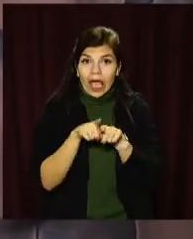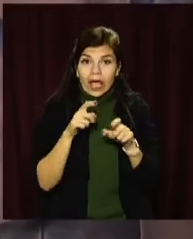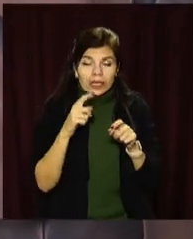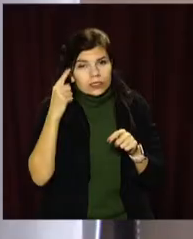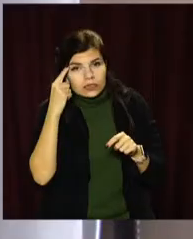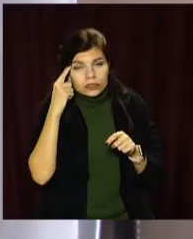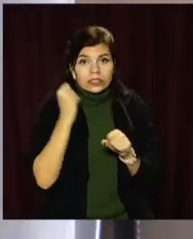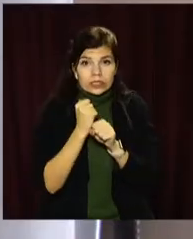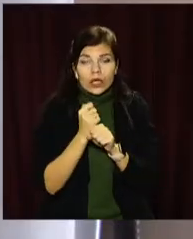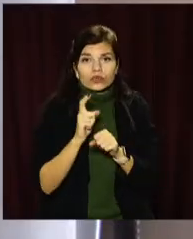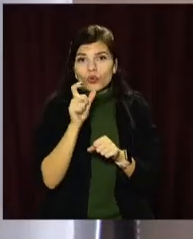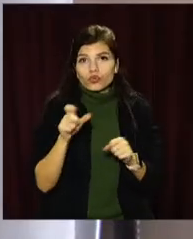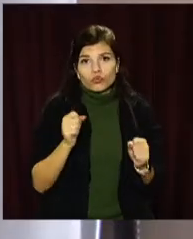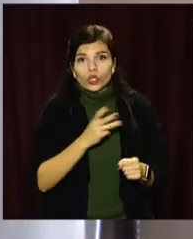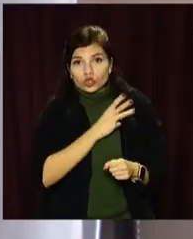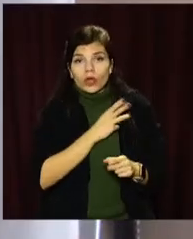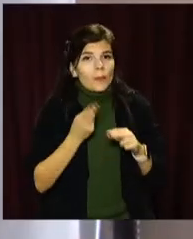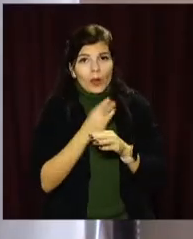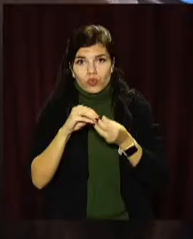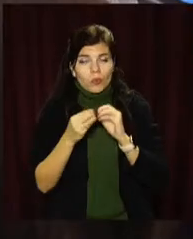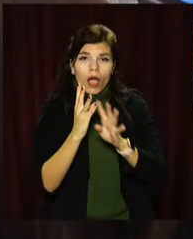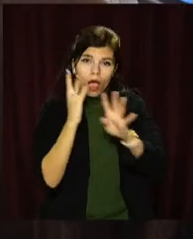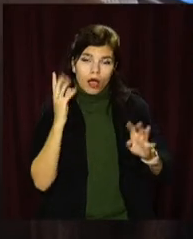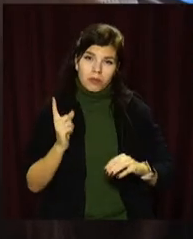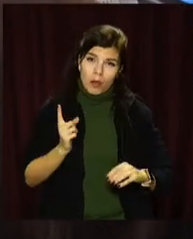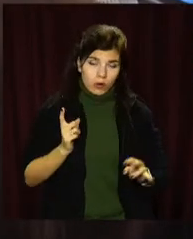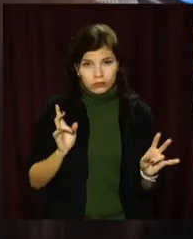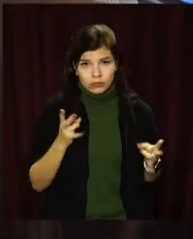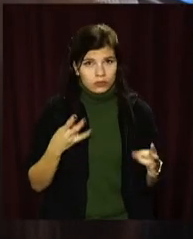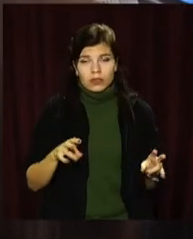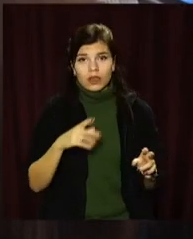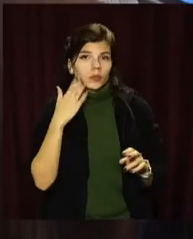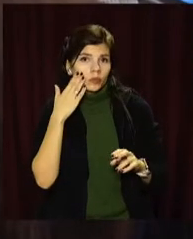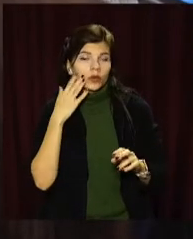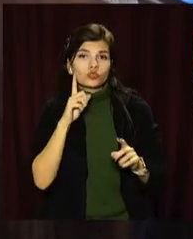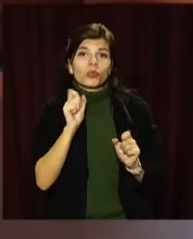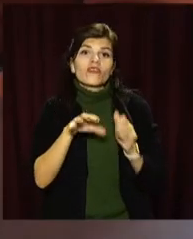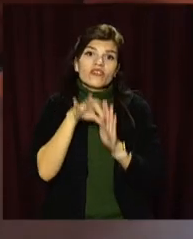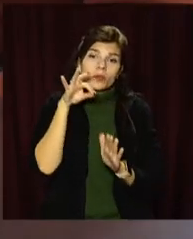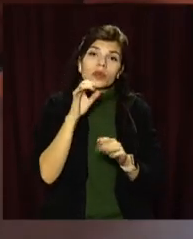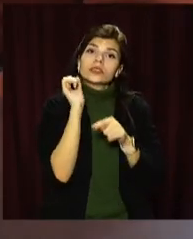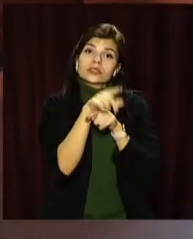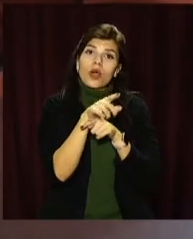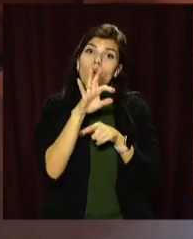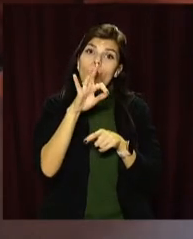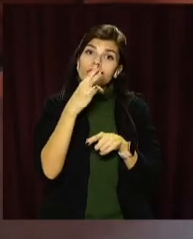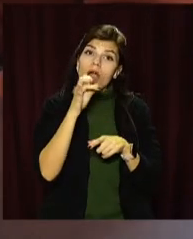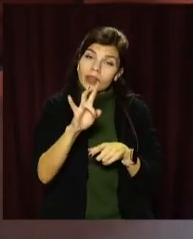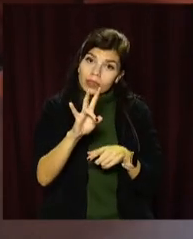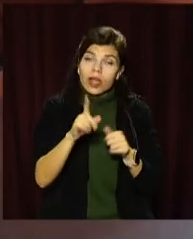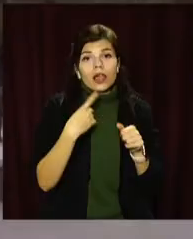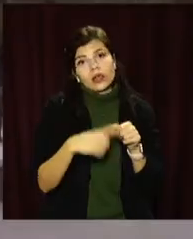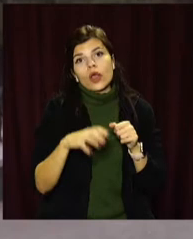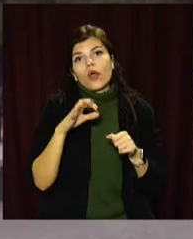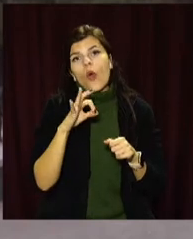щоб усі бажаючі без проблем могли отримати увесь спектр адміністративних послуг і щоб був вибір замовити послугу онлайн або